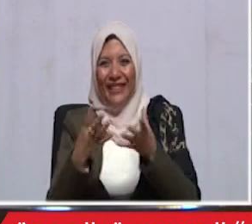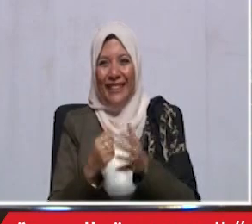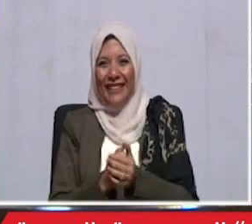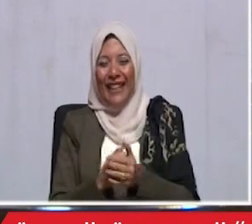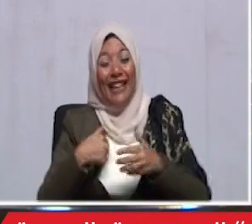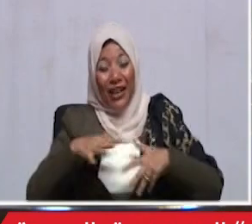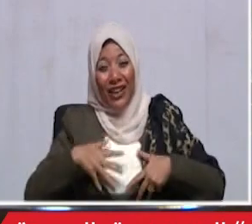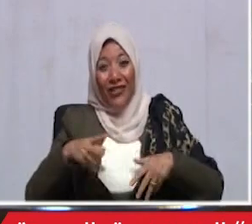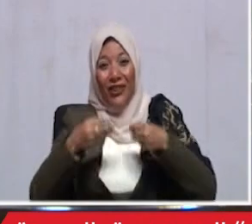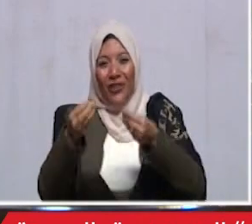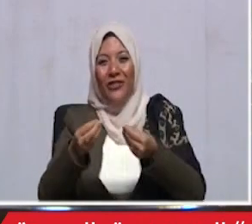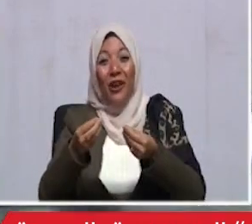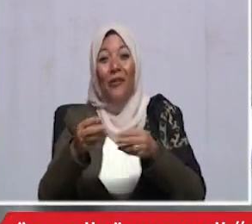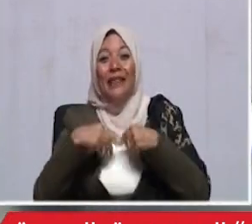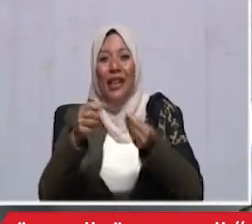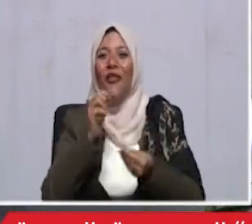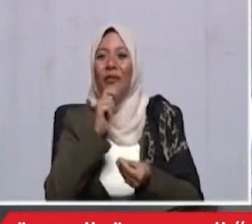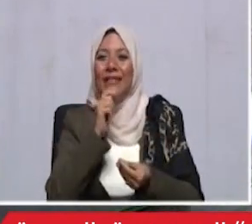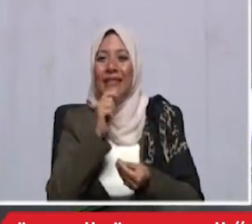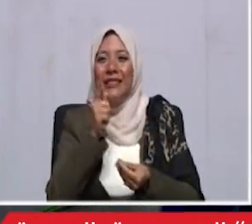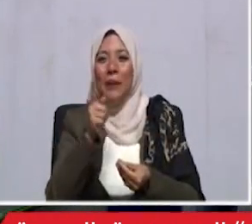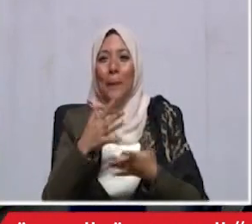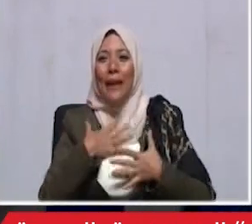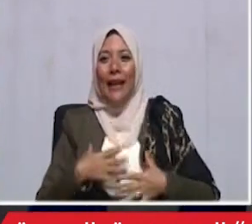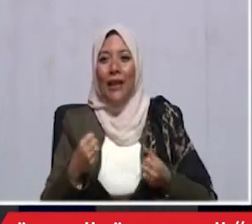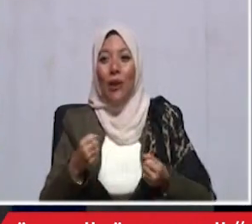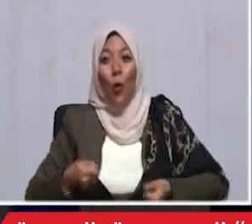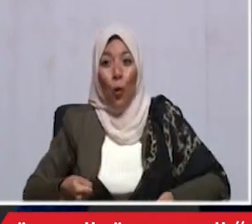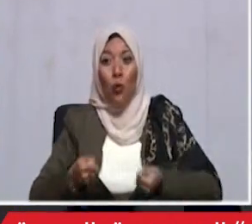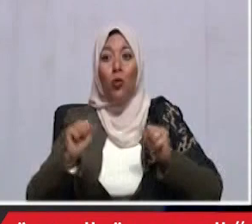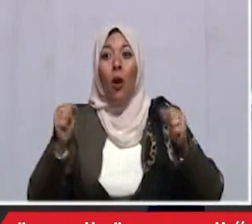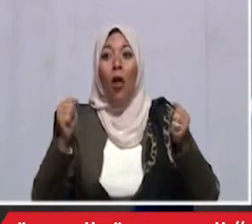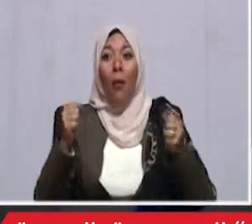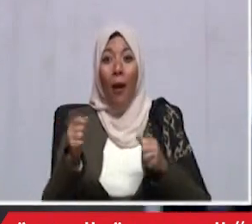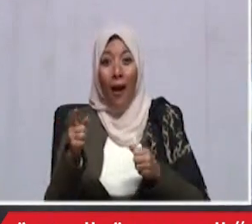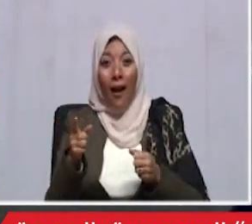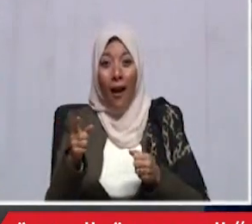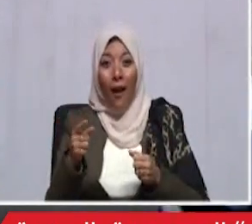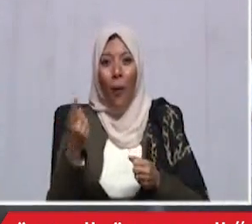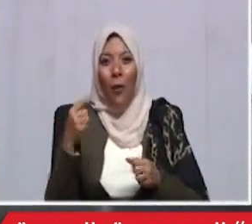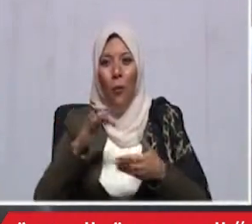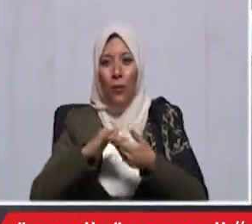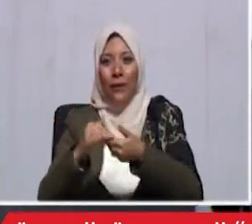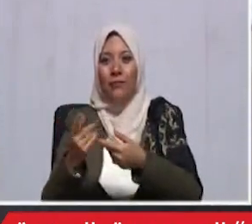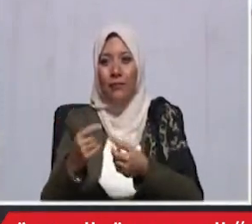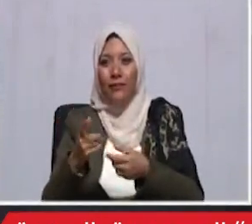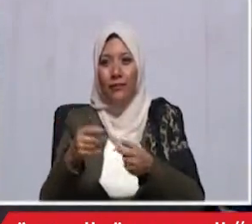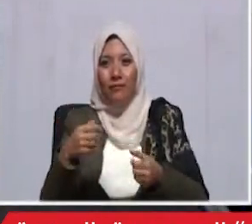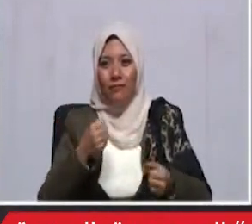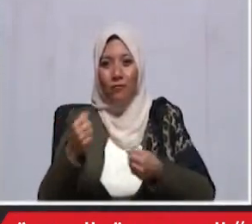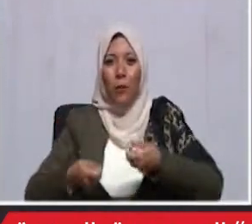جبت له هديه بسيطه ربنا يخليك، عباره عن كرسي كهربائي ربنا يخليك يا رب.